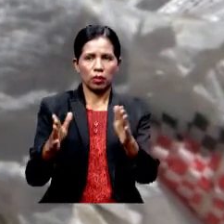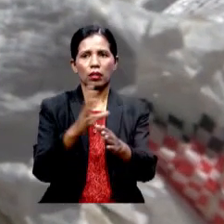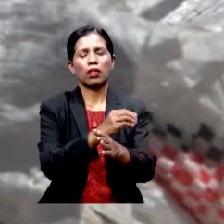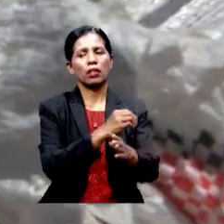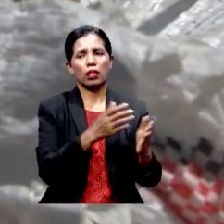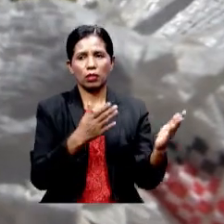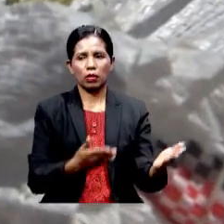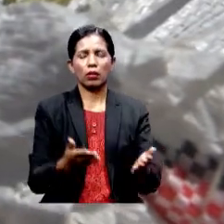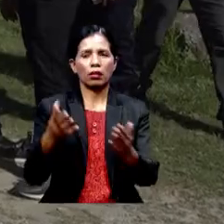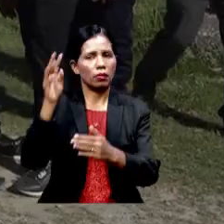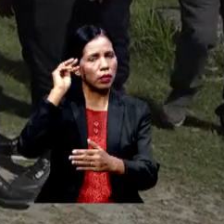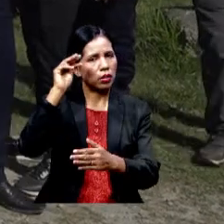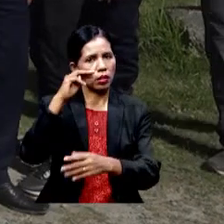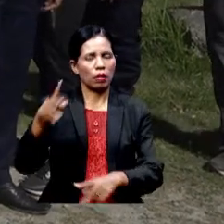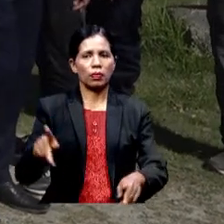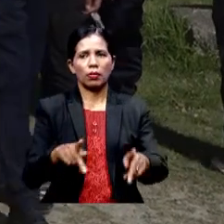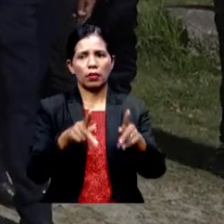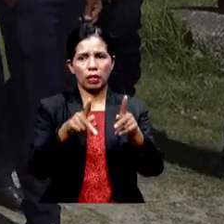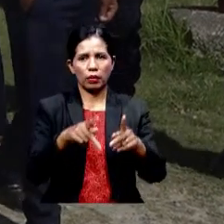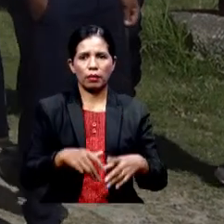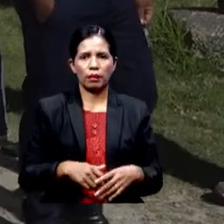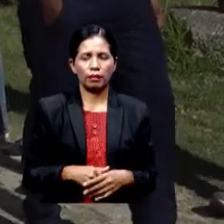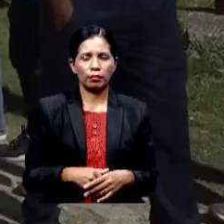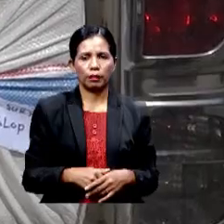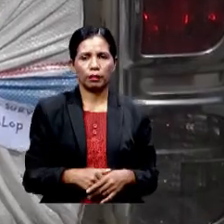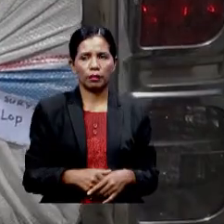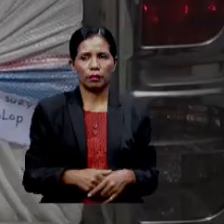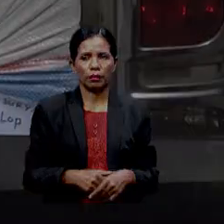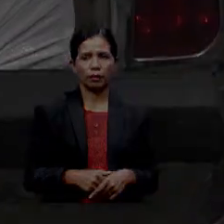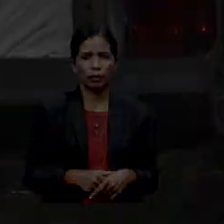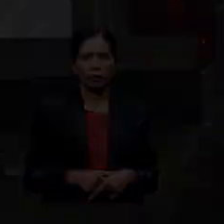di submete ba ministeriu publiku. Emerenciana Martins, Tito Silva, GMN.